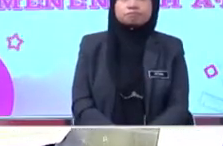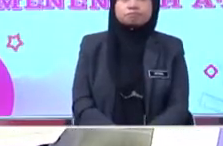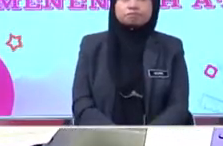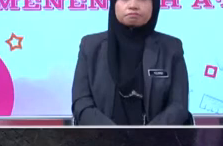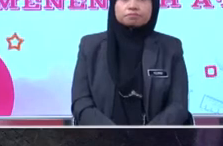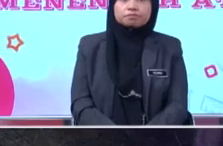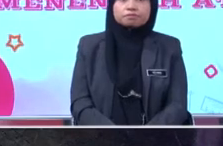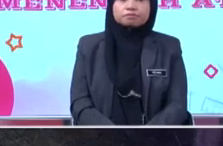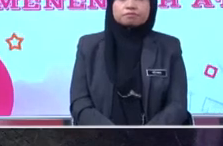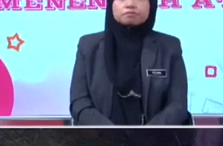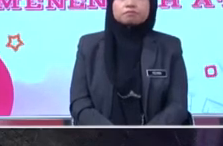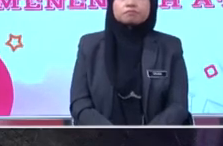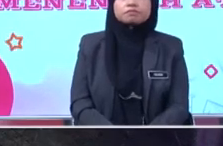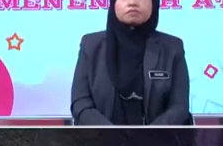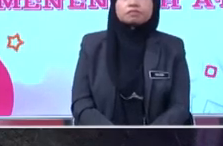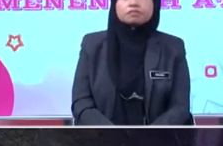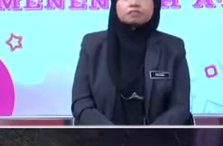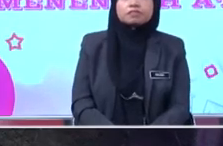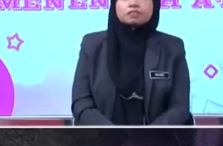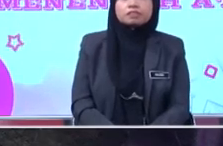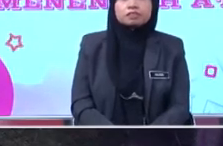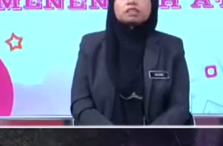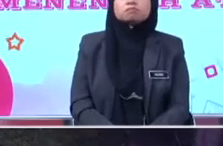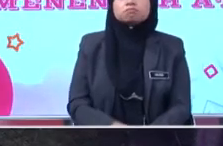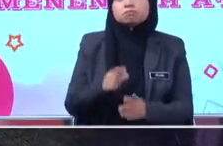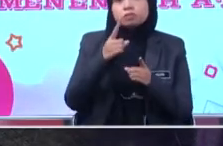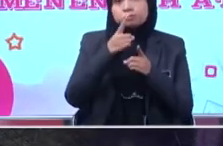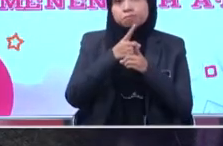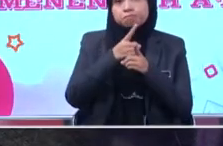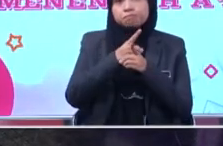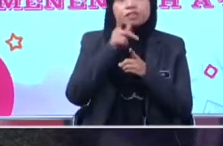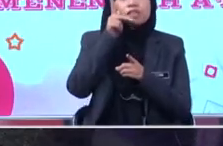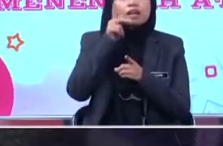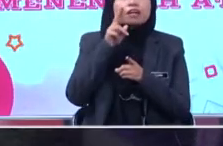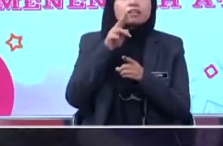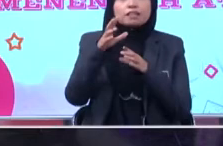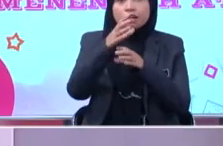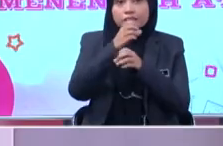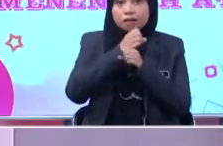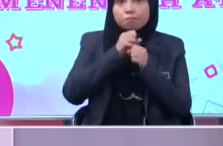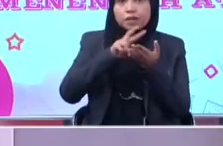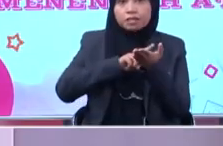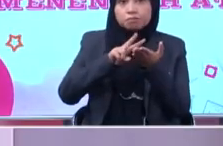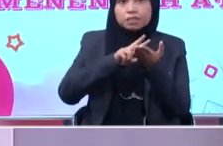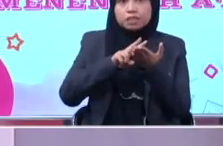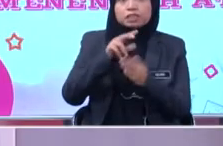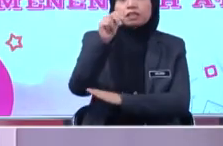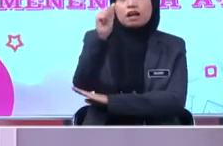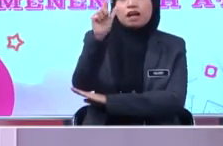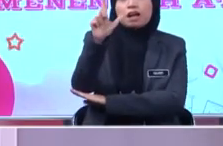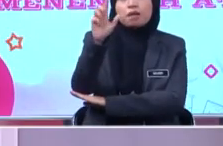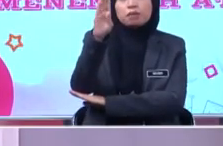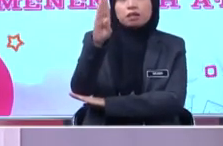Alhamdulillah oke Ada pindah lapak membacakan surah Al qarah ayat